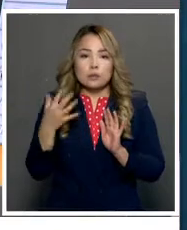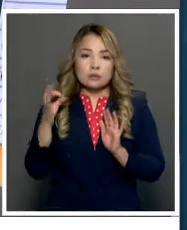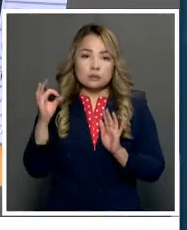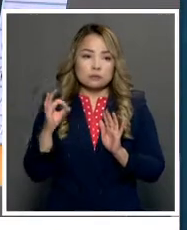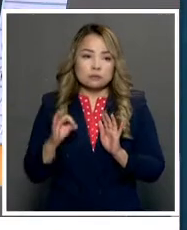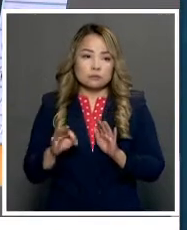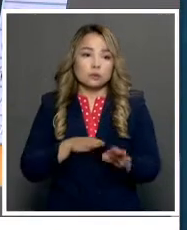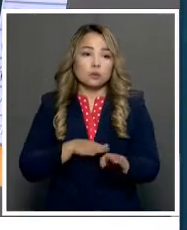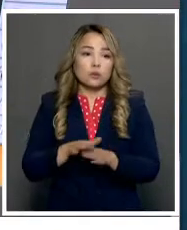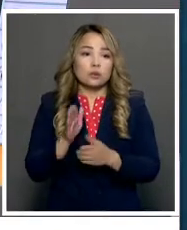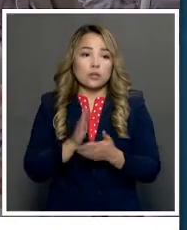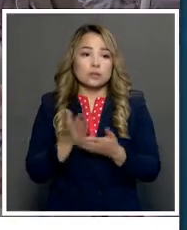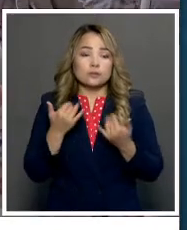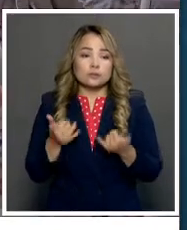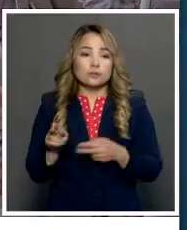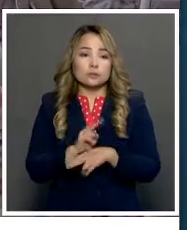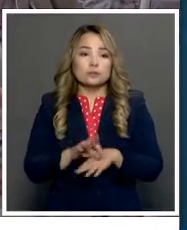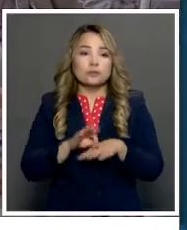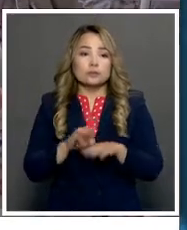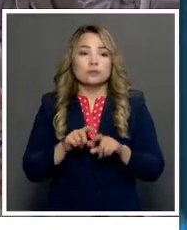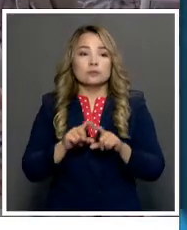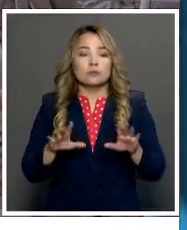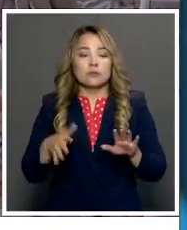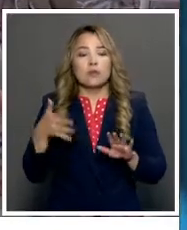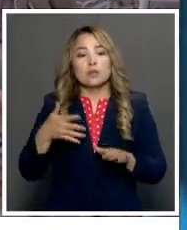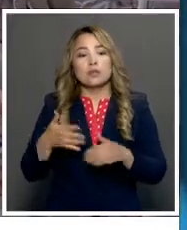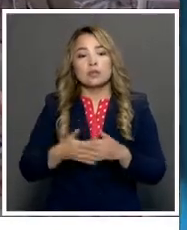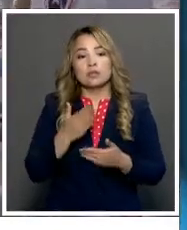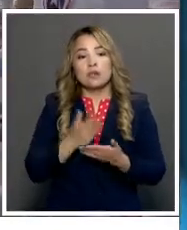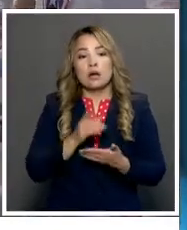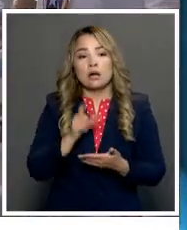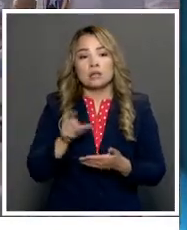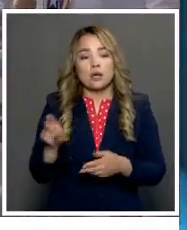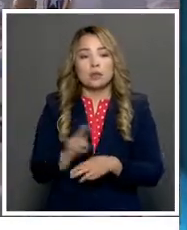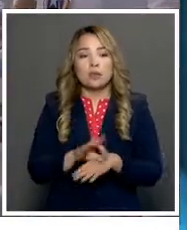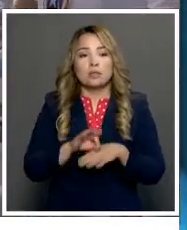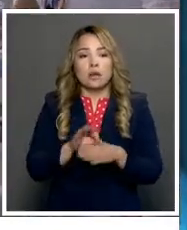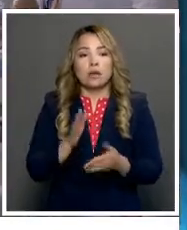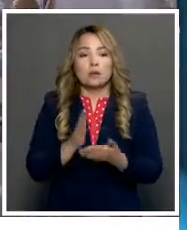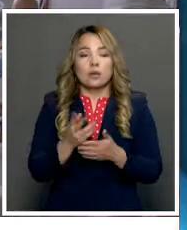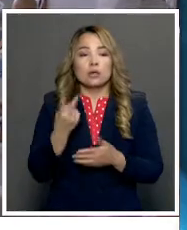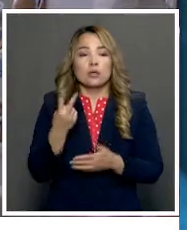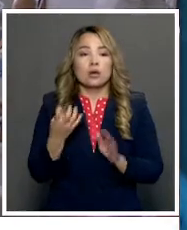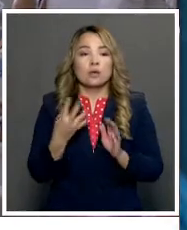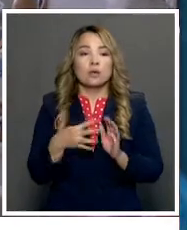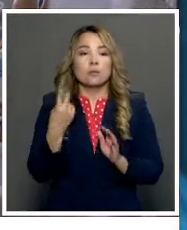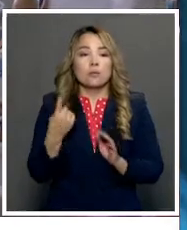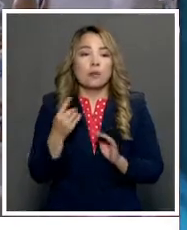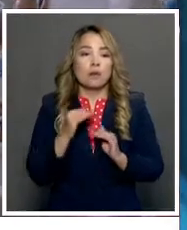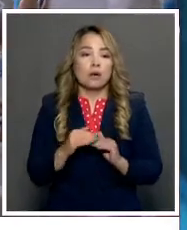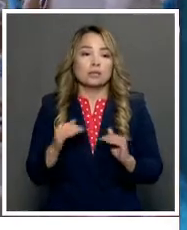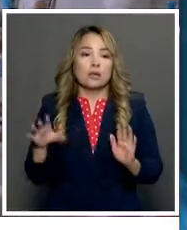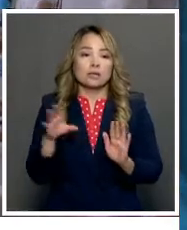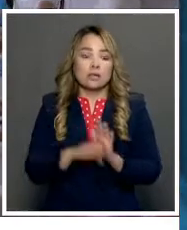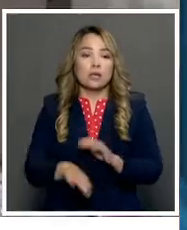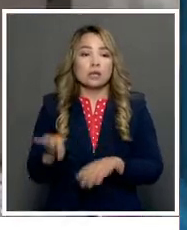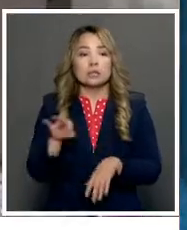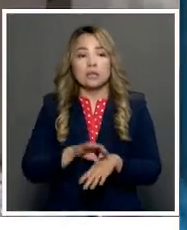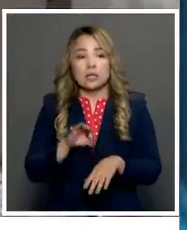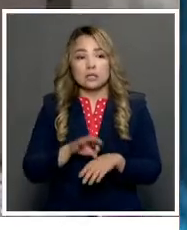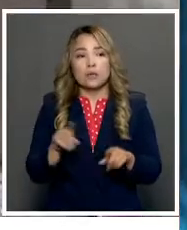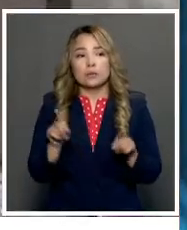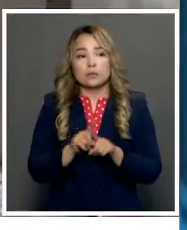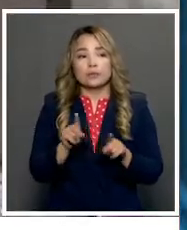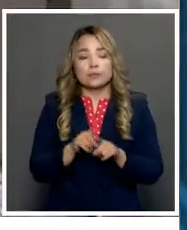65.5%-ға толды. Яғни емдеу мекемелерінде 5000-ға жуық науқас емделіп жатыр. Оның 241-і бала. Қатерлі